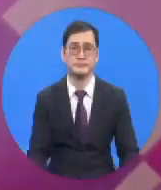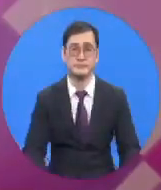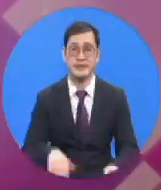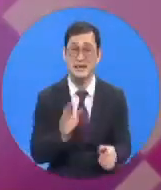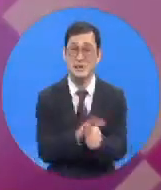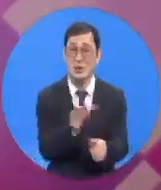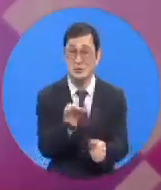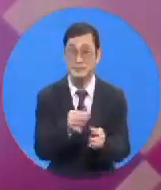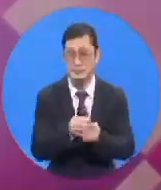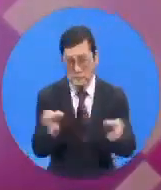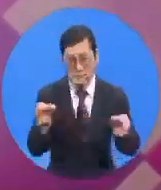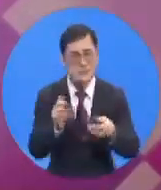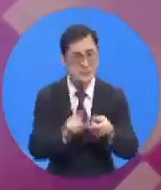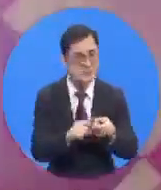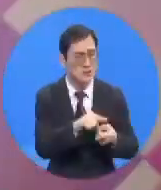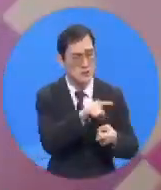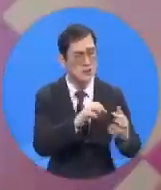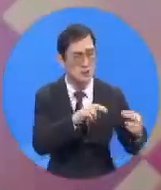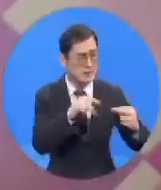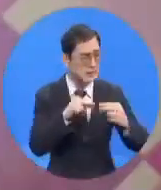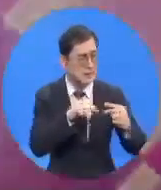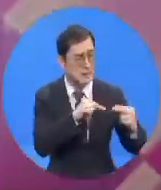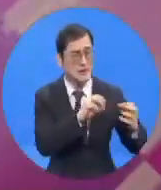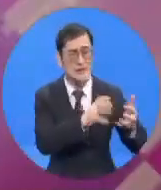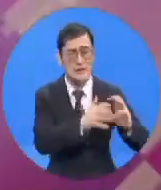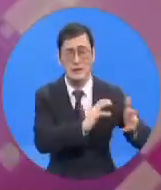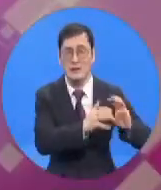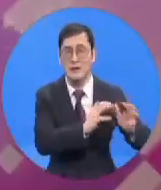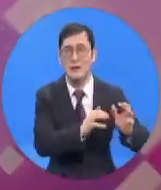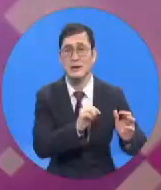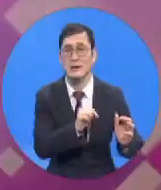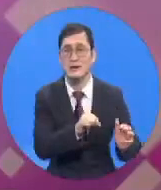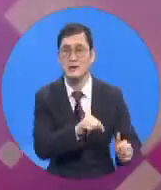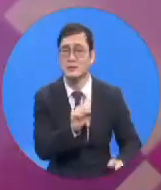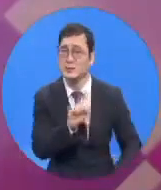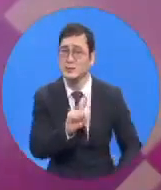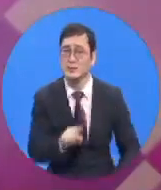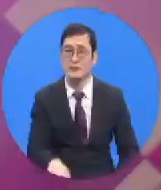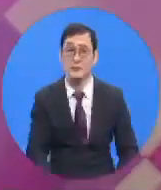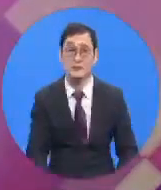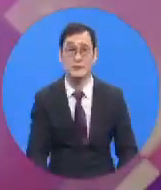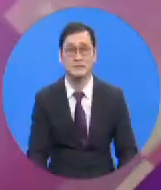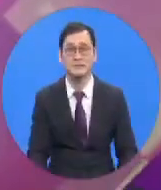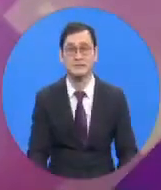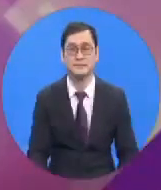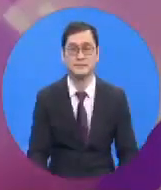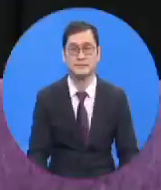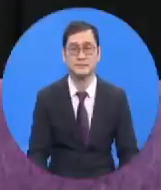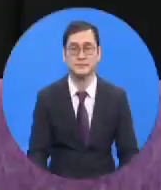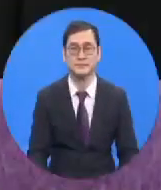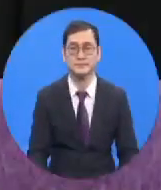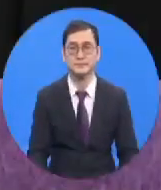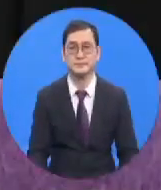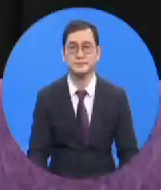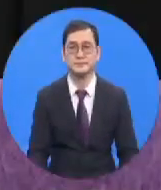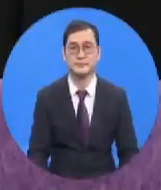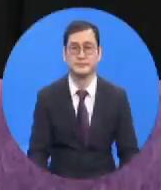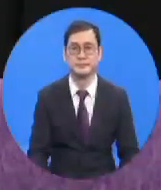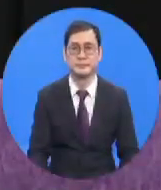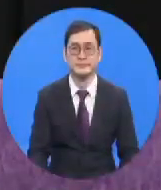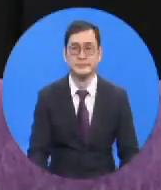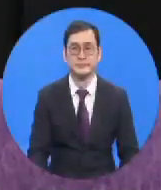뜨거운 화두예요. 그러다 보니까 당내에서도 약간 이견이 있는 게 아닌가 싶은데 어떻게 절충이 될까요? 어떻게 보십니까? 예, 앵커